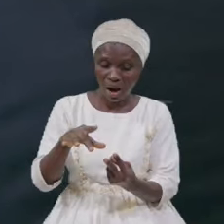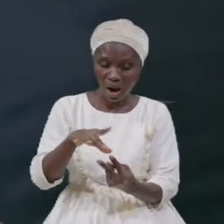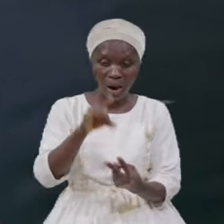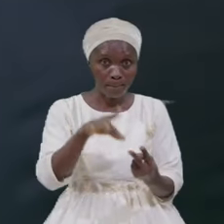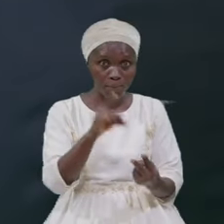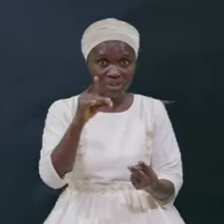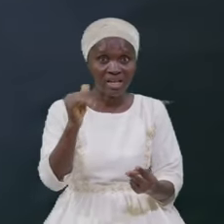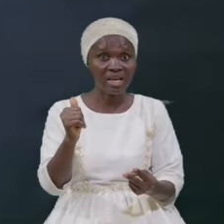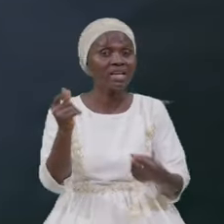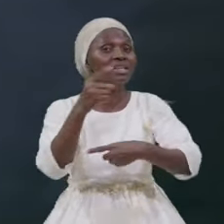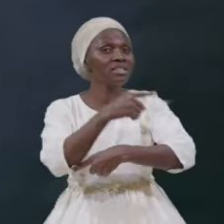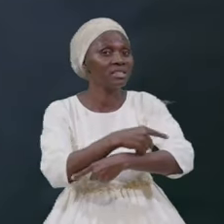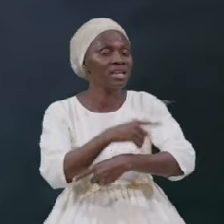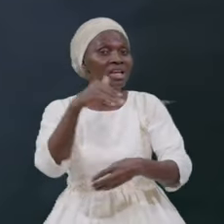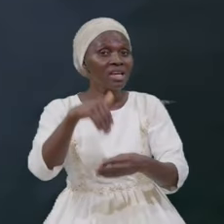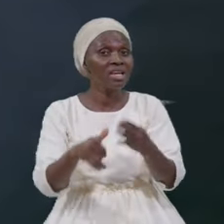jugera